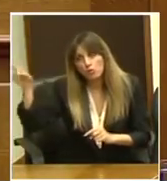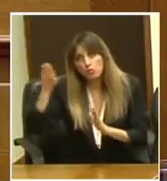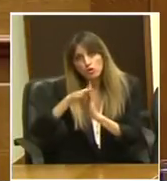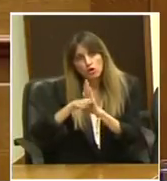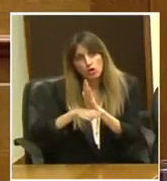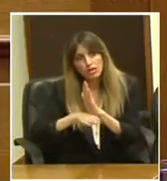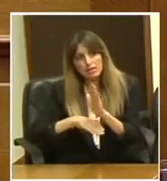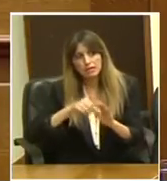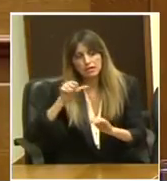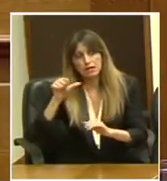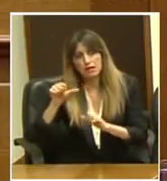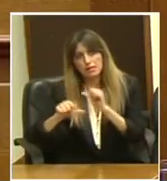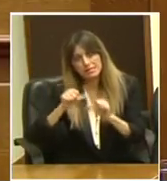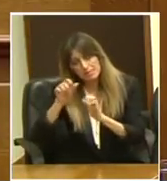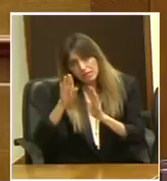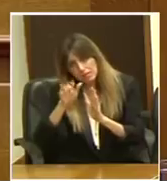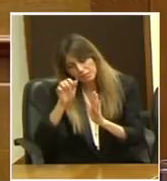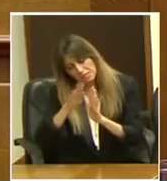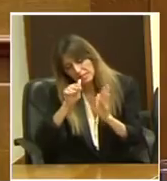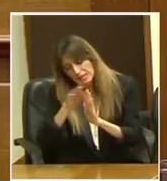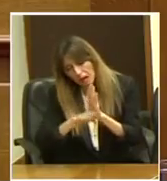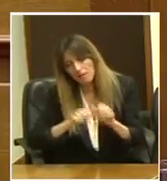Υπάρχουν κείμενα στη διαπραγμάτευση